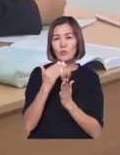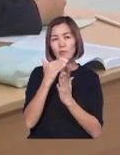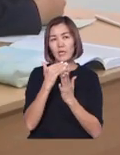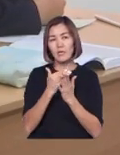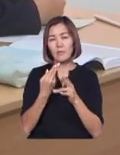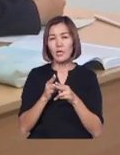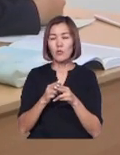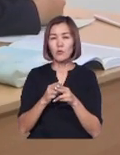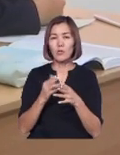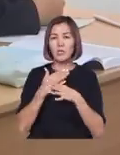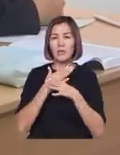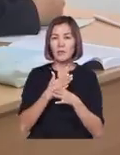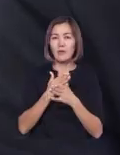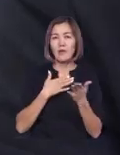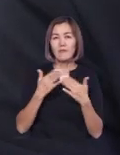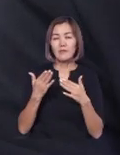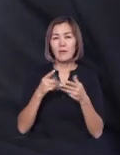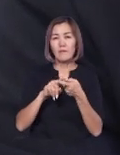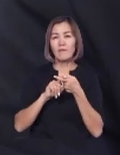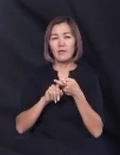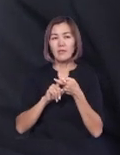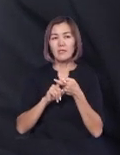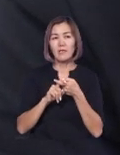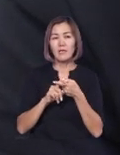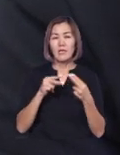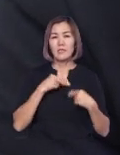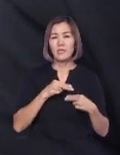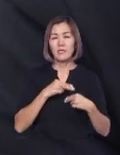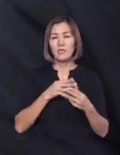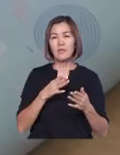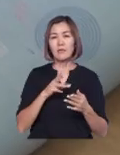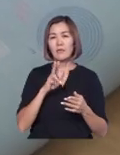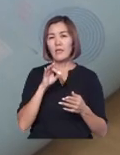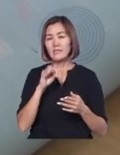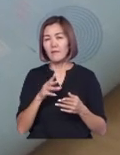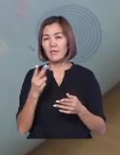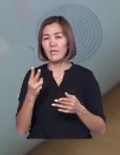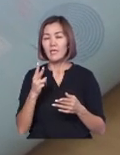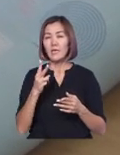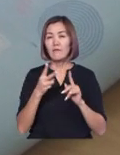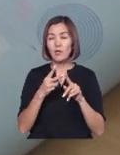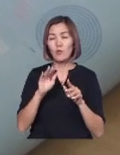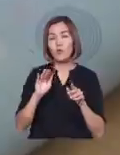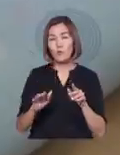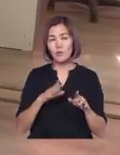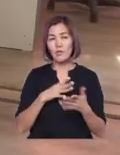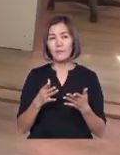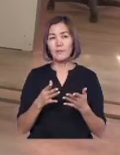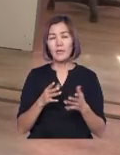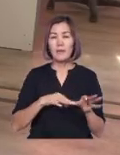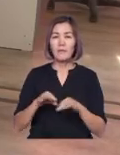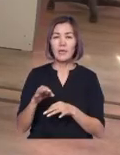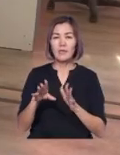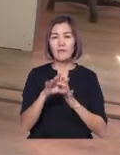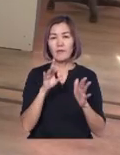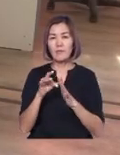которая направлена на взаимовыгодное сотрудничество между наставником и ребенком. В качестве пилотной площадки для реализации проекта были